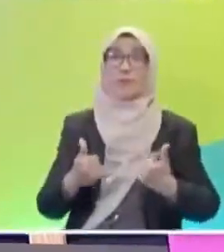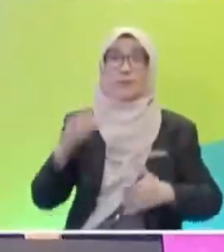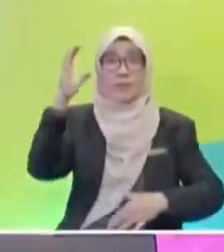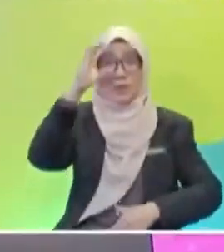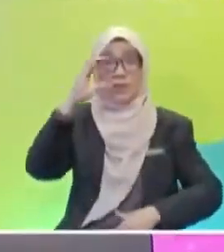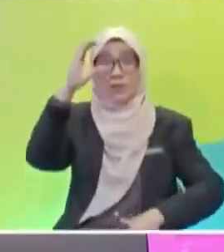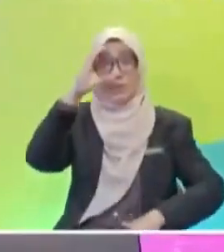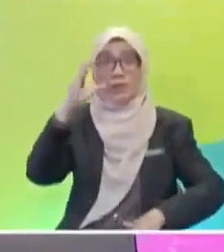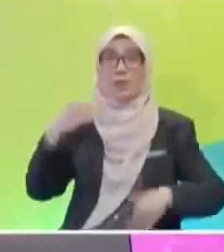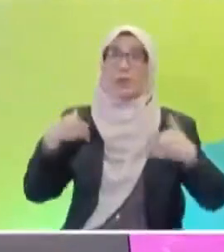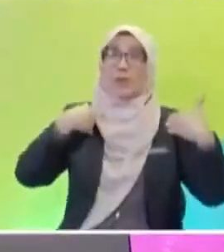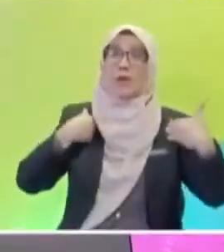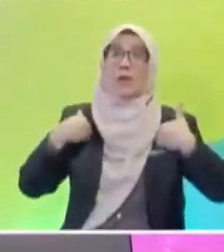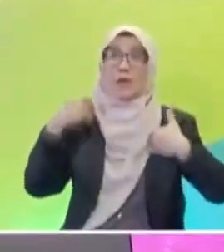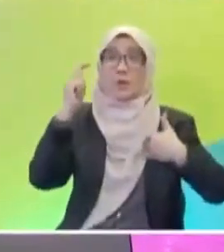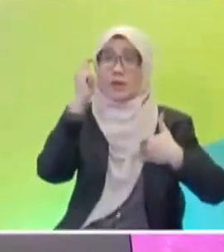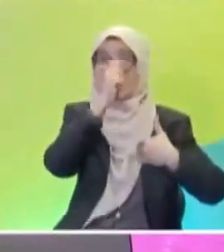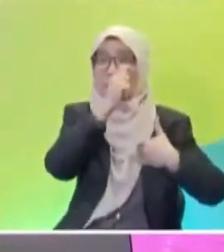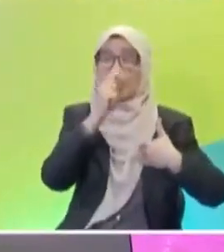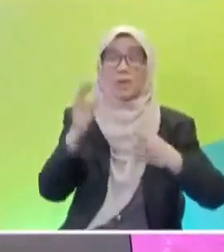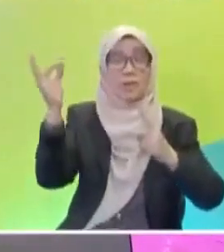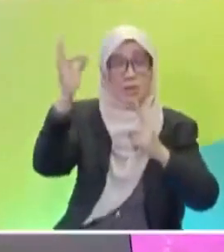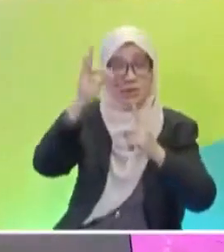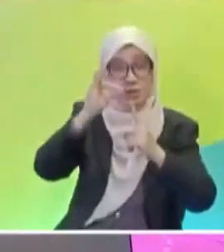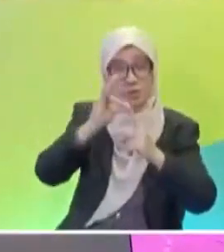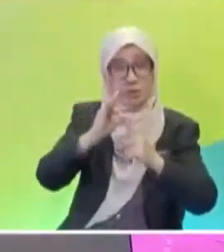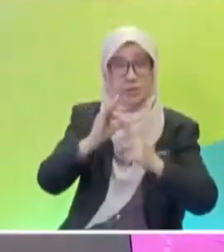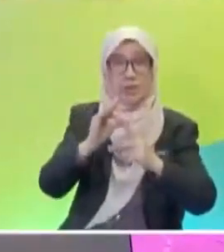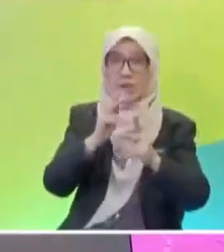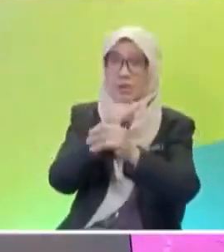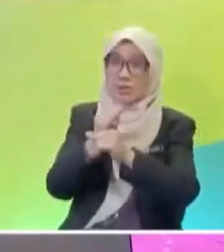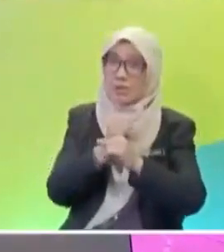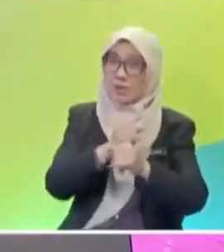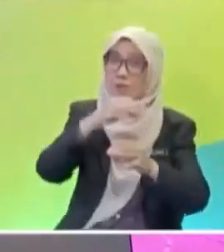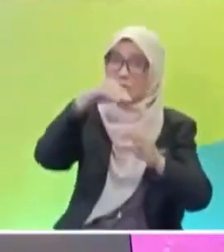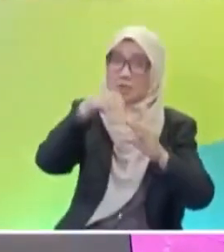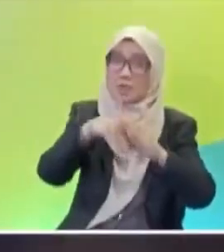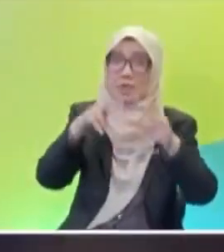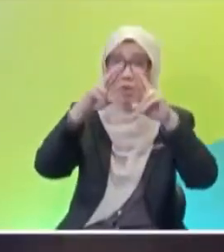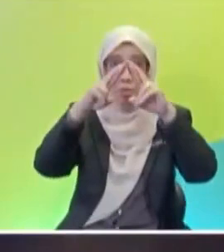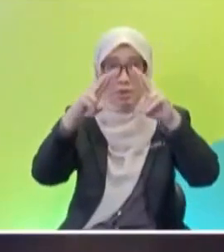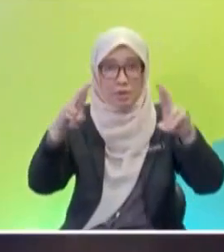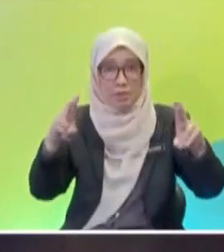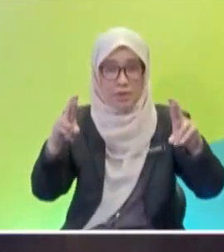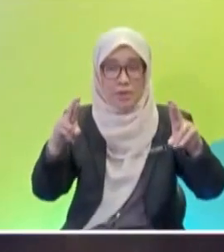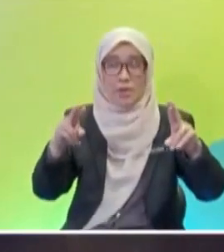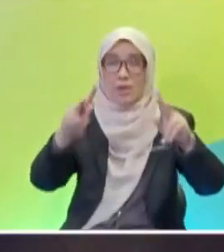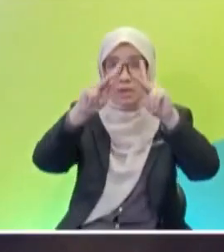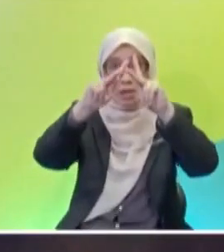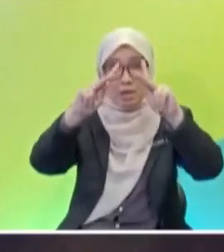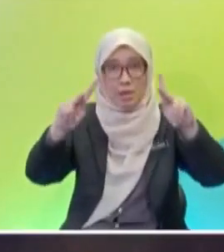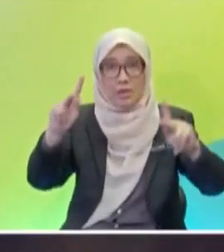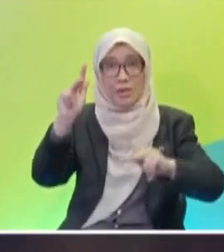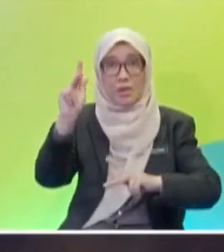sesuai di ternak di dalam Reban kandang kolam atau kawasan berumput saya juga ada di sini mengatakan